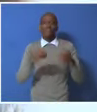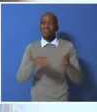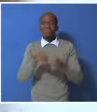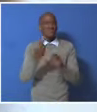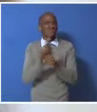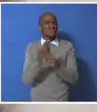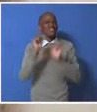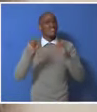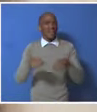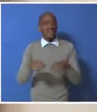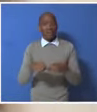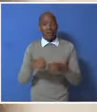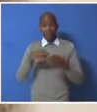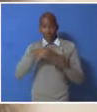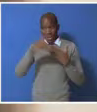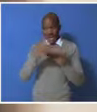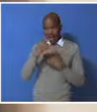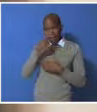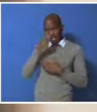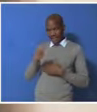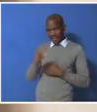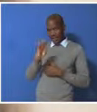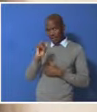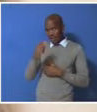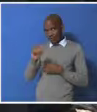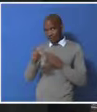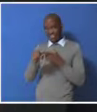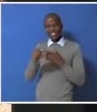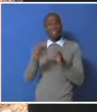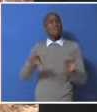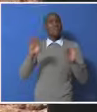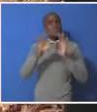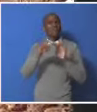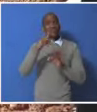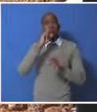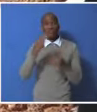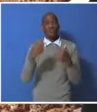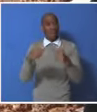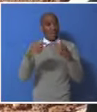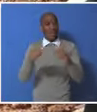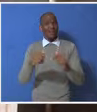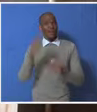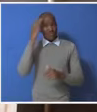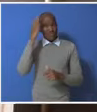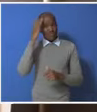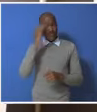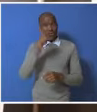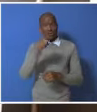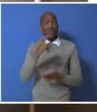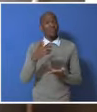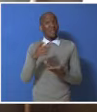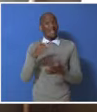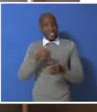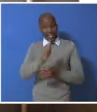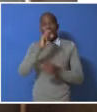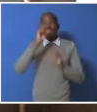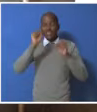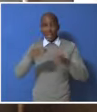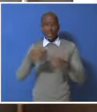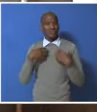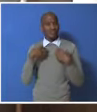mongwe. Mananeo a tshwana le a biogas a botlhokwa ga a dirwa a diriseng le itse gore Setswana sa re sa